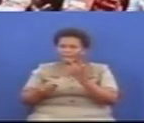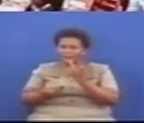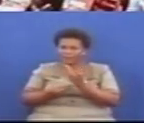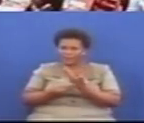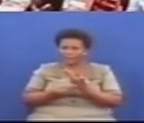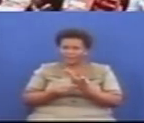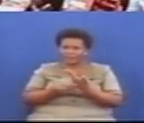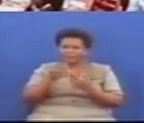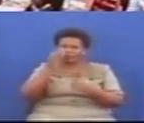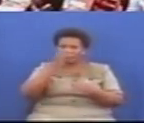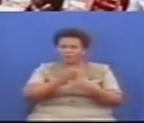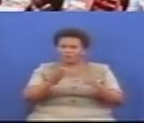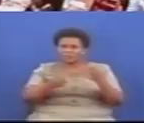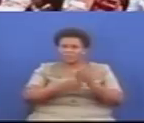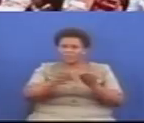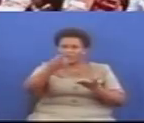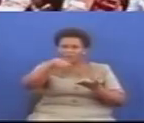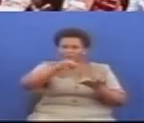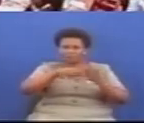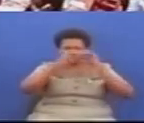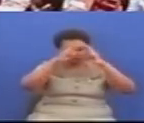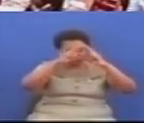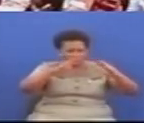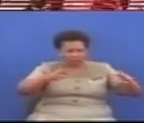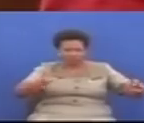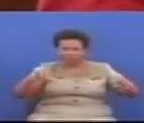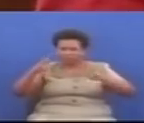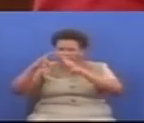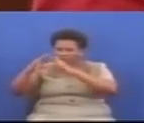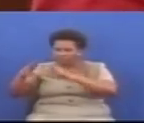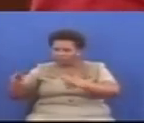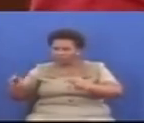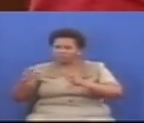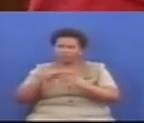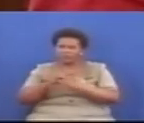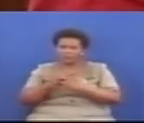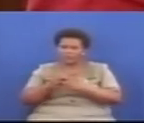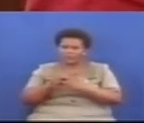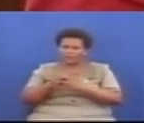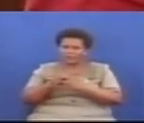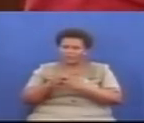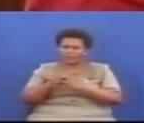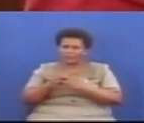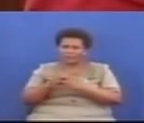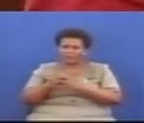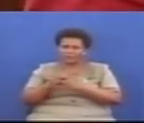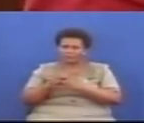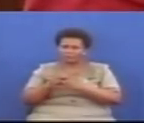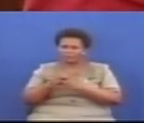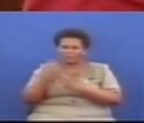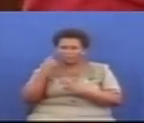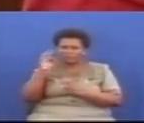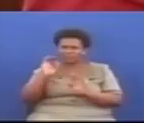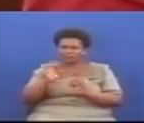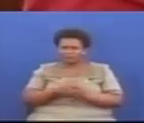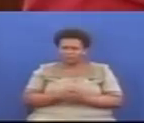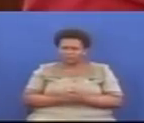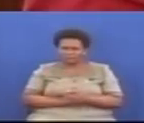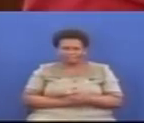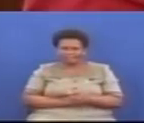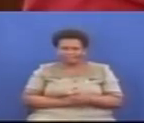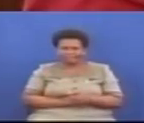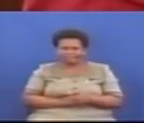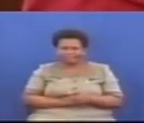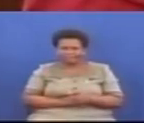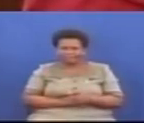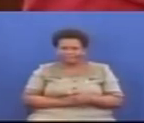Mtera hususan katika kijiji cha Mvumi Mission ili kukabiliana na wimbi kubwa la uhalifu katika jimbo la Mtera? Swali